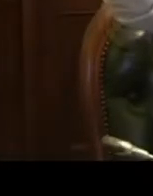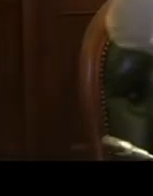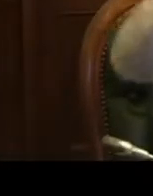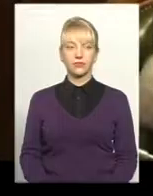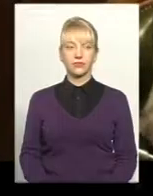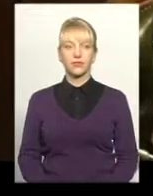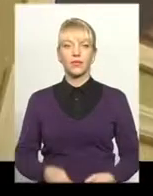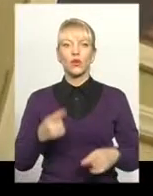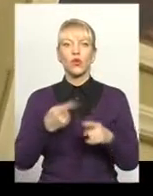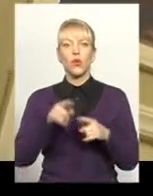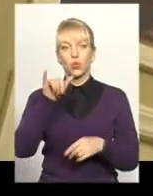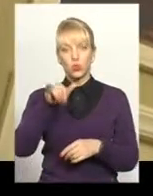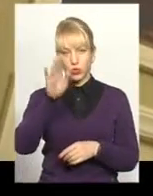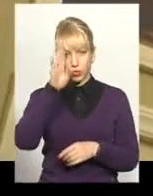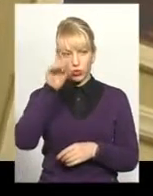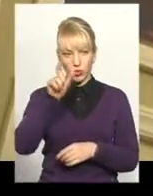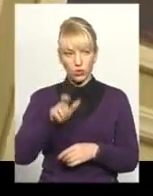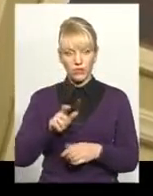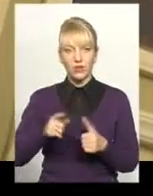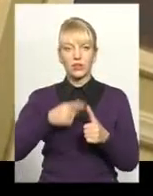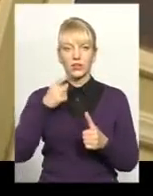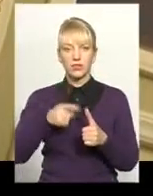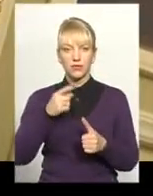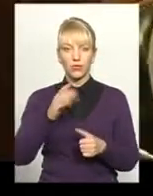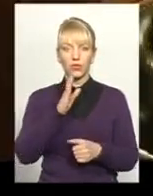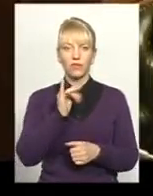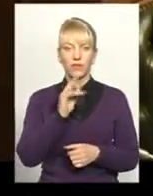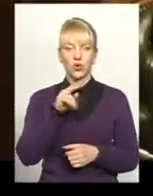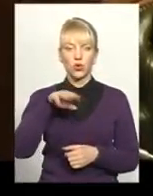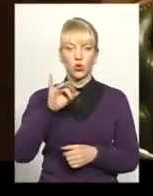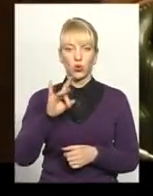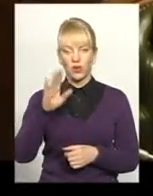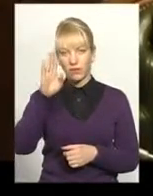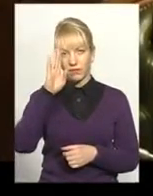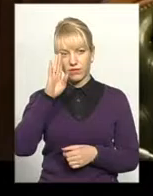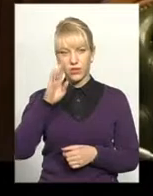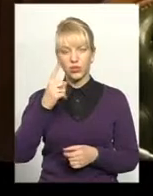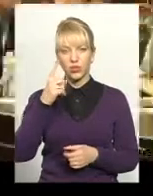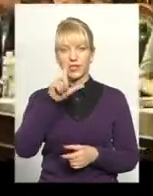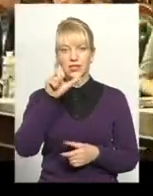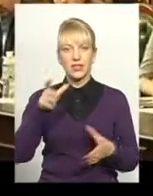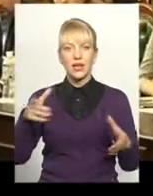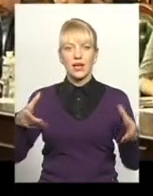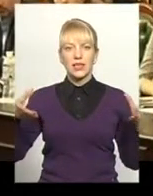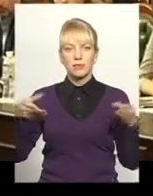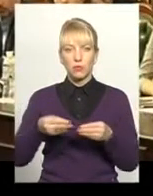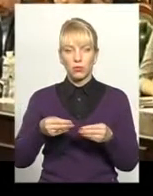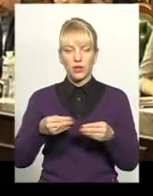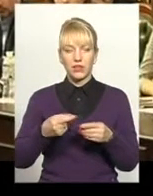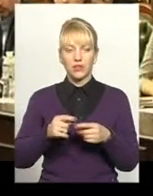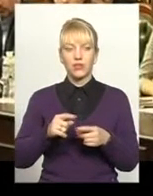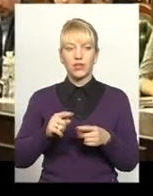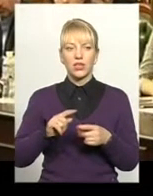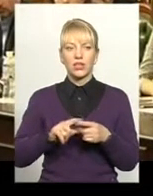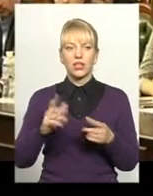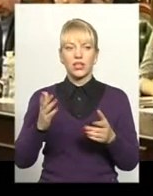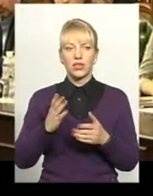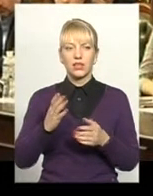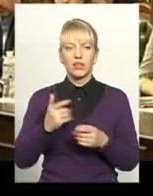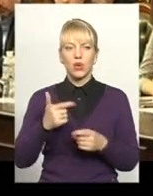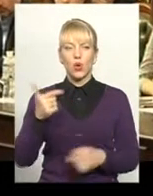Ось цього чоловіка звуть Віктор. Він один з співзасновників кооперативу «Ягідний край» у